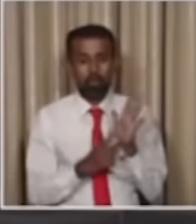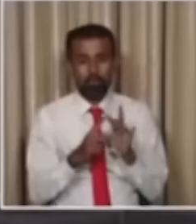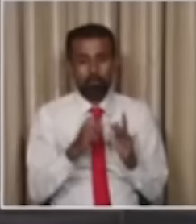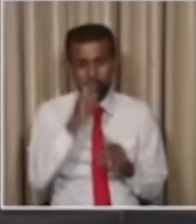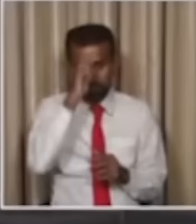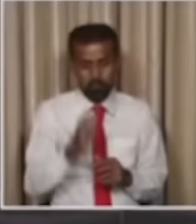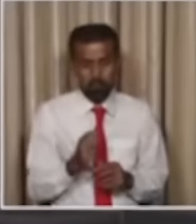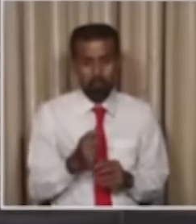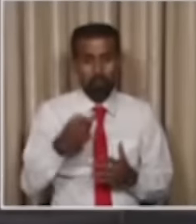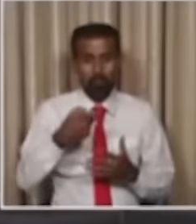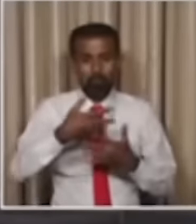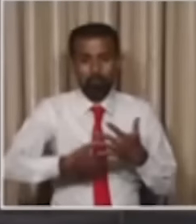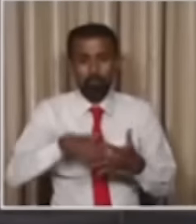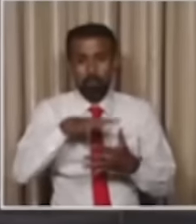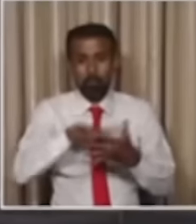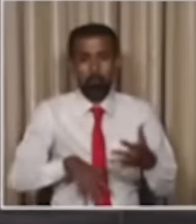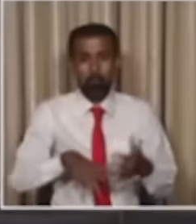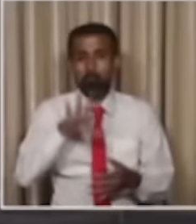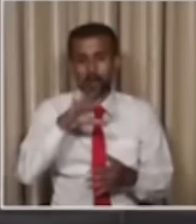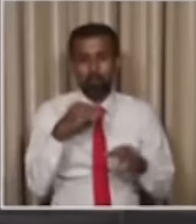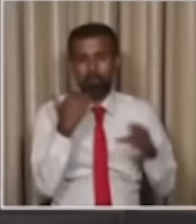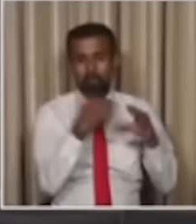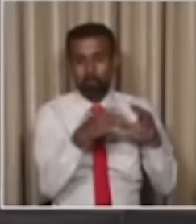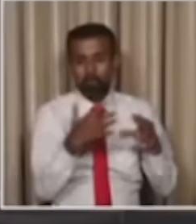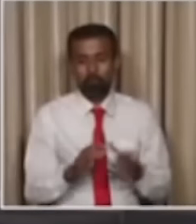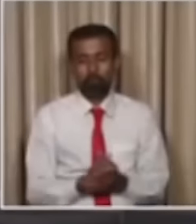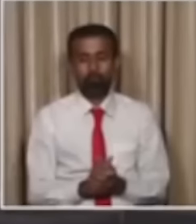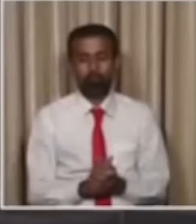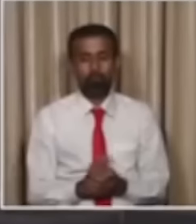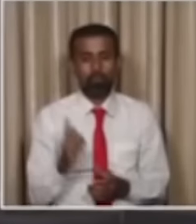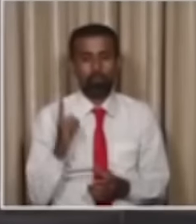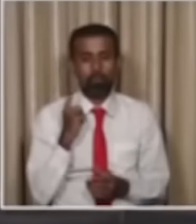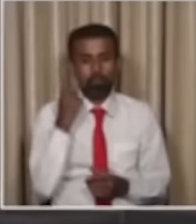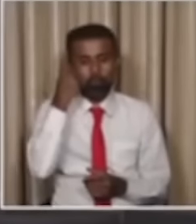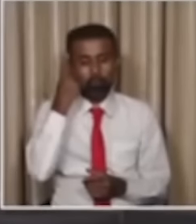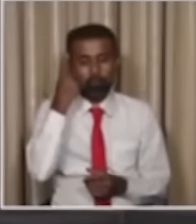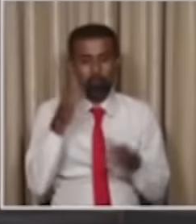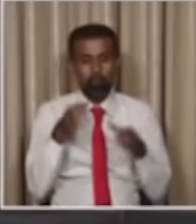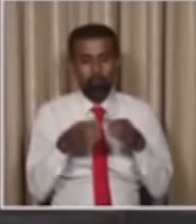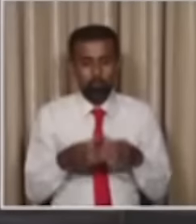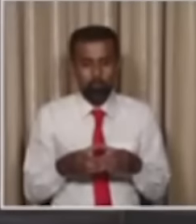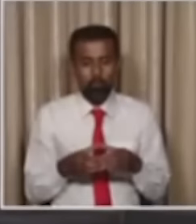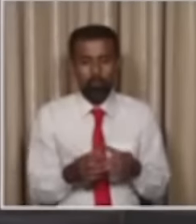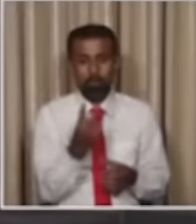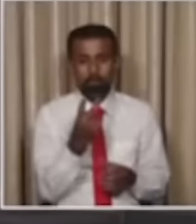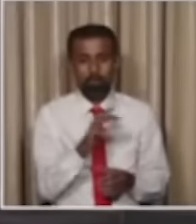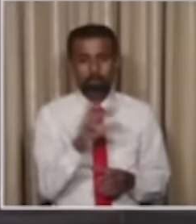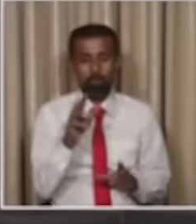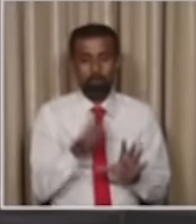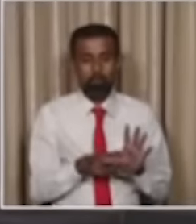වෙත වාර්තා පහක් ඉදිරිපත් කර ඇත. යුදහමුදා බුද්ධිංශය මගින්